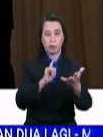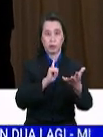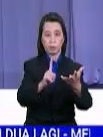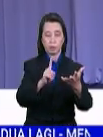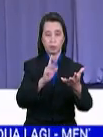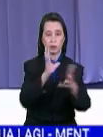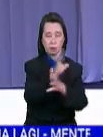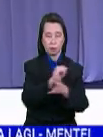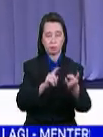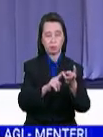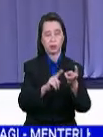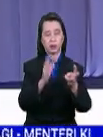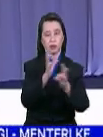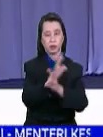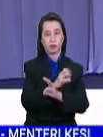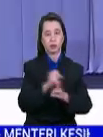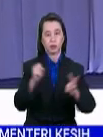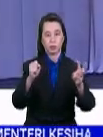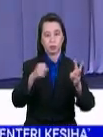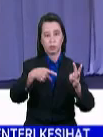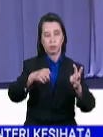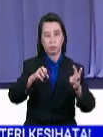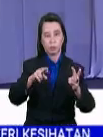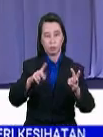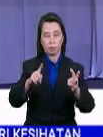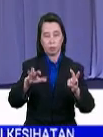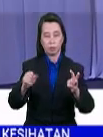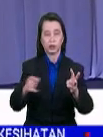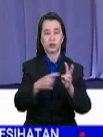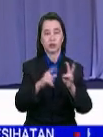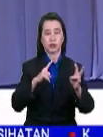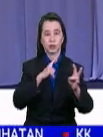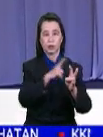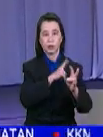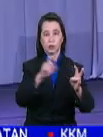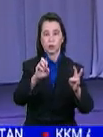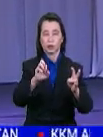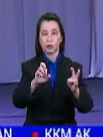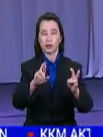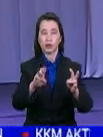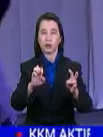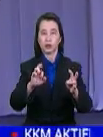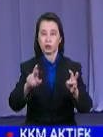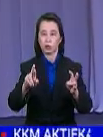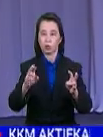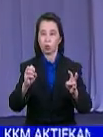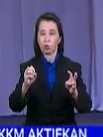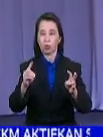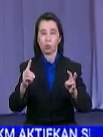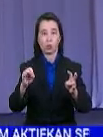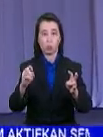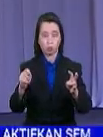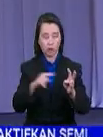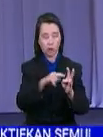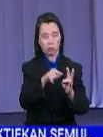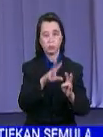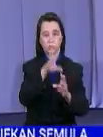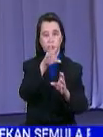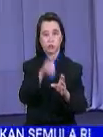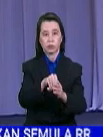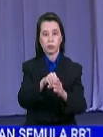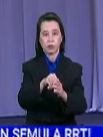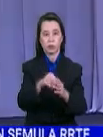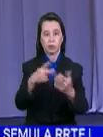agama Islam serawa Serawak forestry Cooperation dan lembaga pembangunan koridor wilayah record a terlibat dalam program